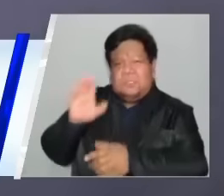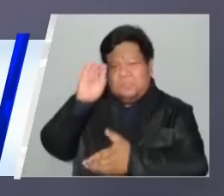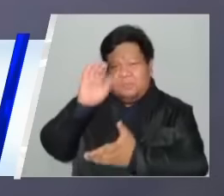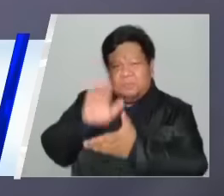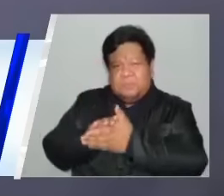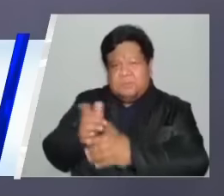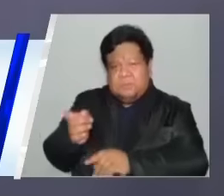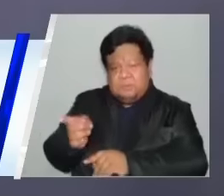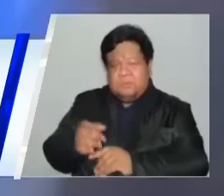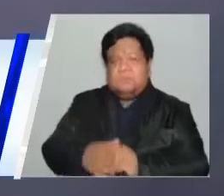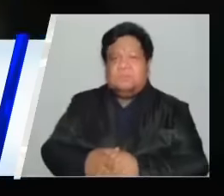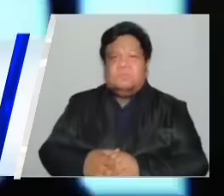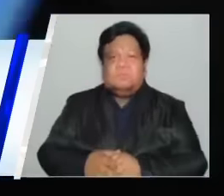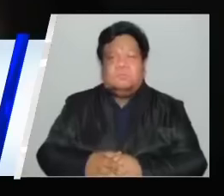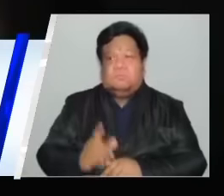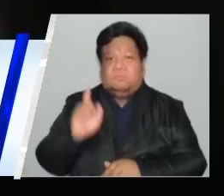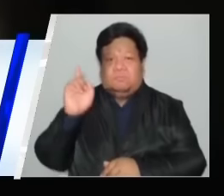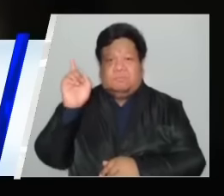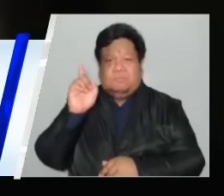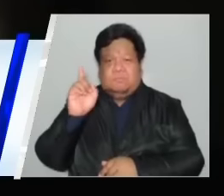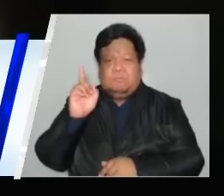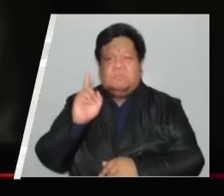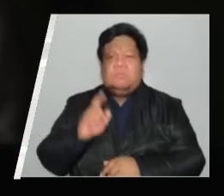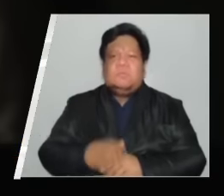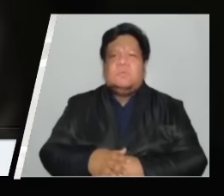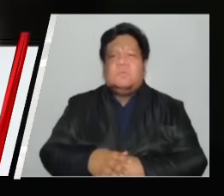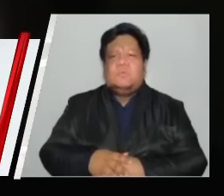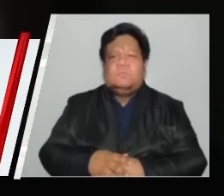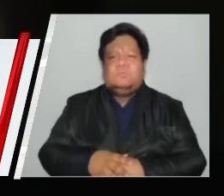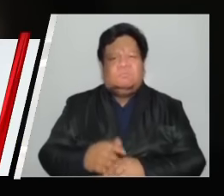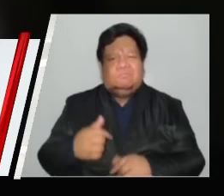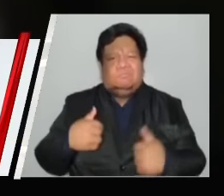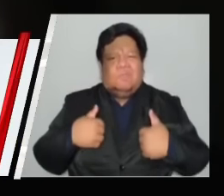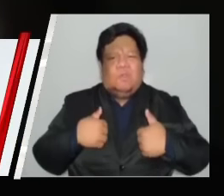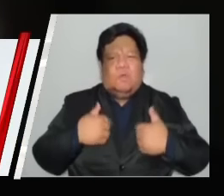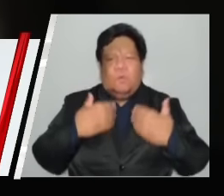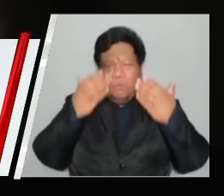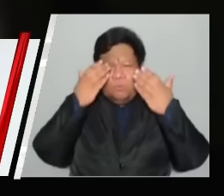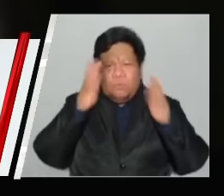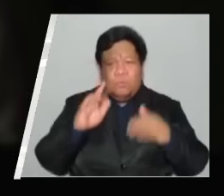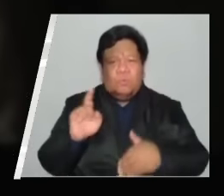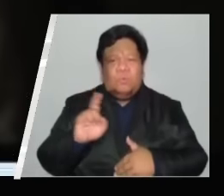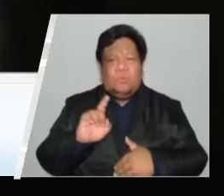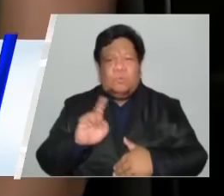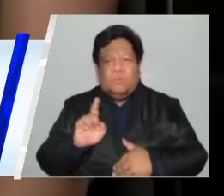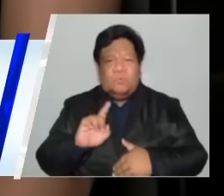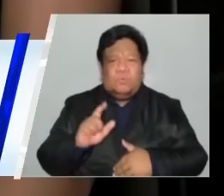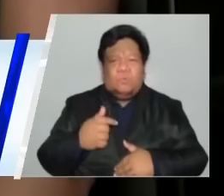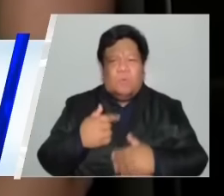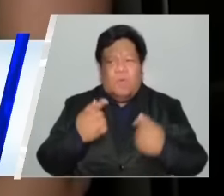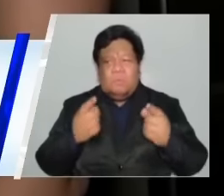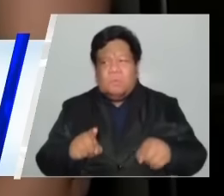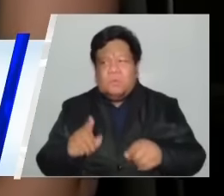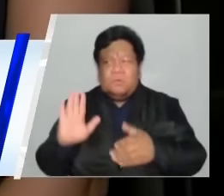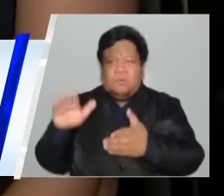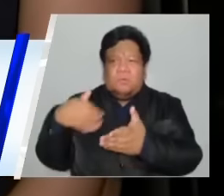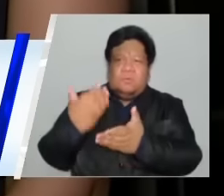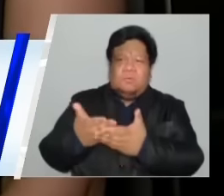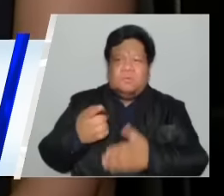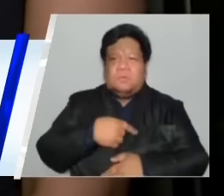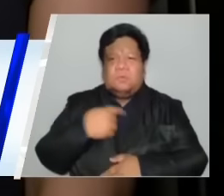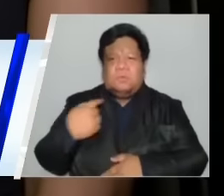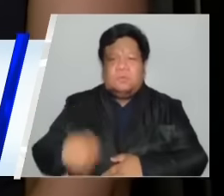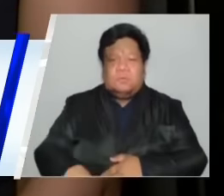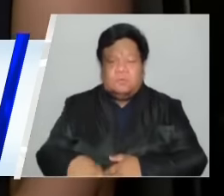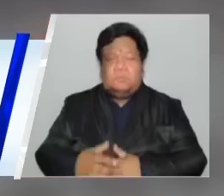Aika, hindi rin niya tunay na pangalan. Hindi ko rin po alam kung ano po talaga yung mangyayari sa kanya pagdating niya ng China. Pati daw ni Maya at Aika